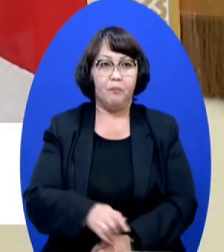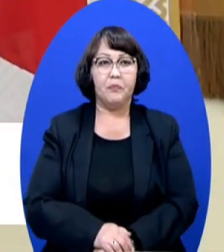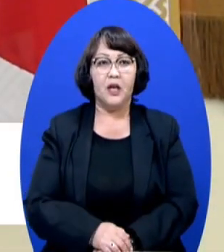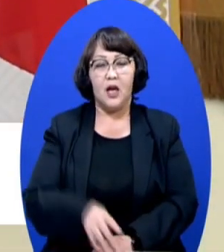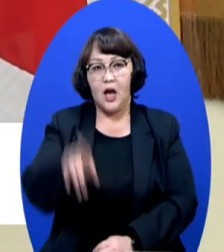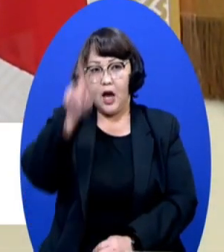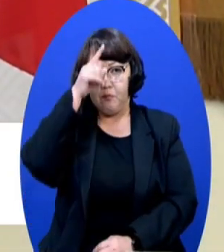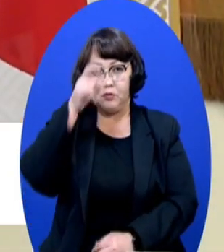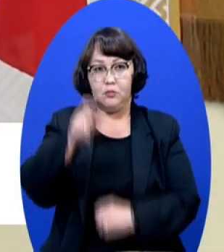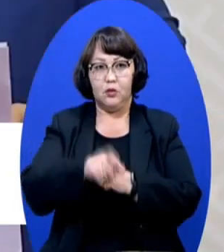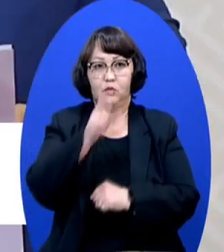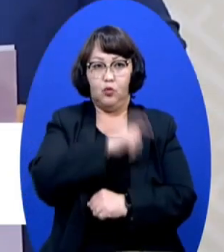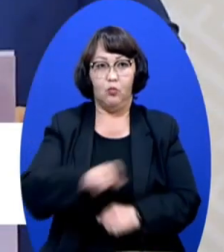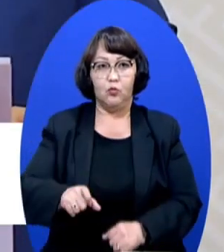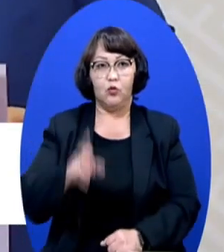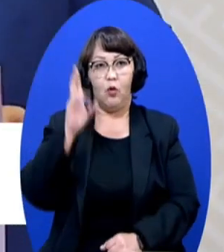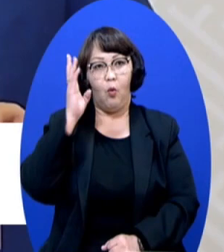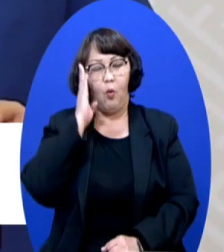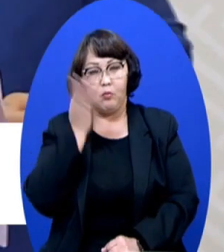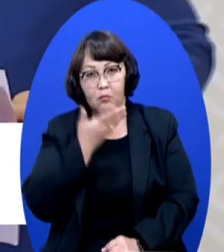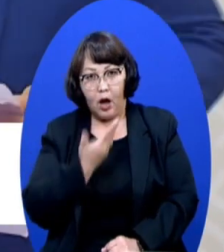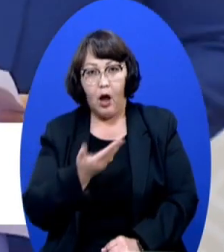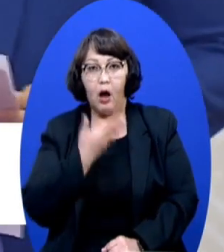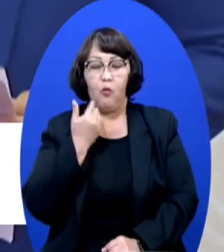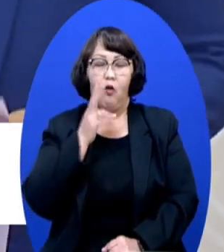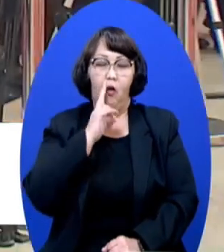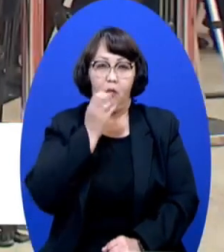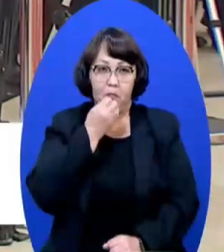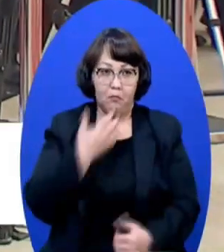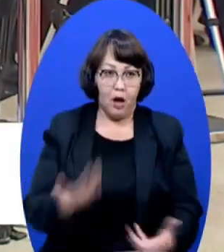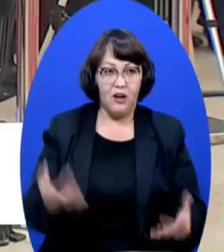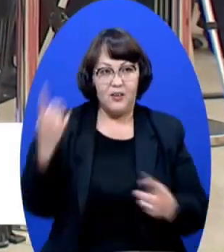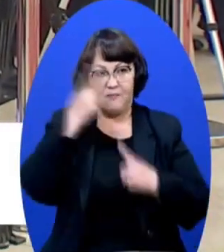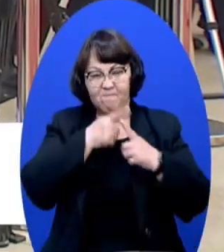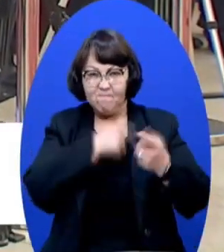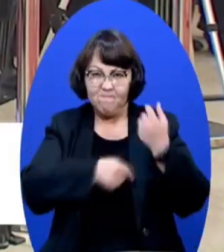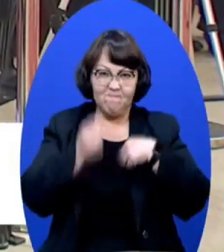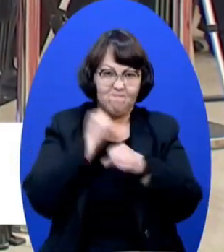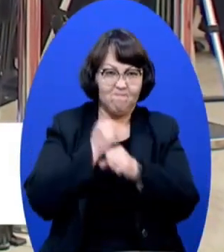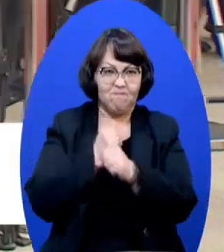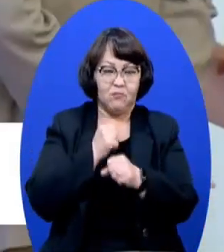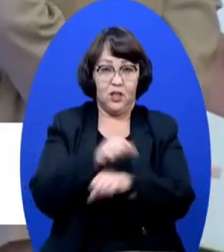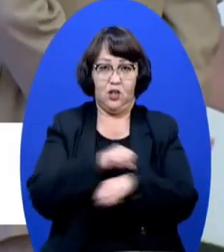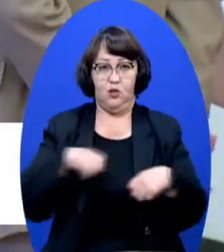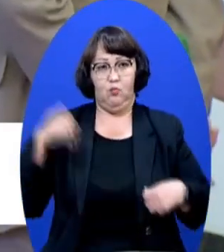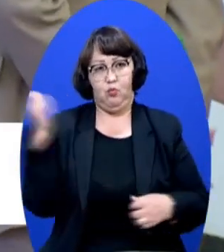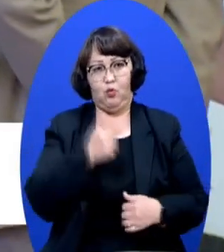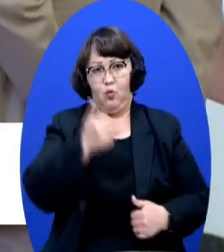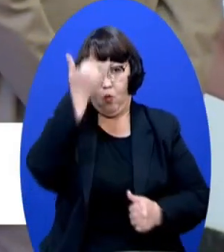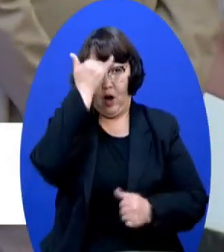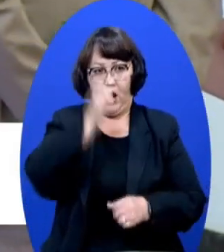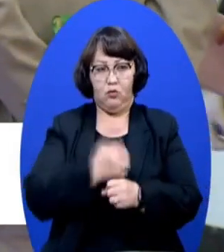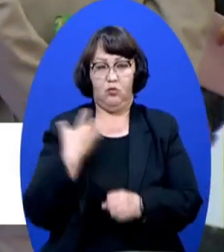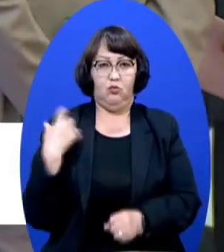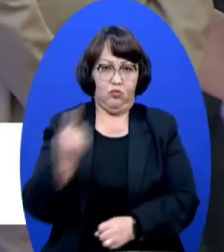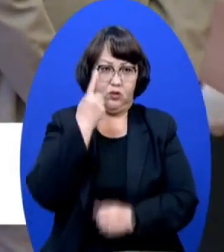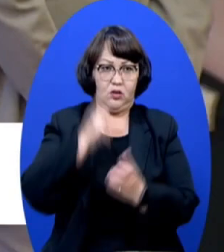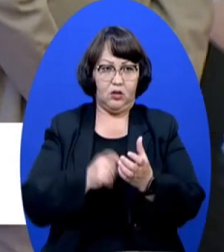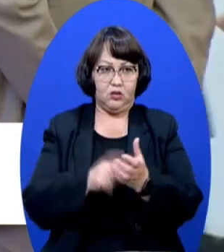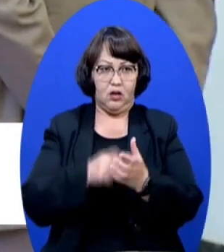Эмч мэрэгжилтнүүд нойр хоолойч умартан эрсдэлтэй нүүр тулж байна. Энэ үед иргэн бүр хариуцлагатай байхыг тэрээр уриалж байсан юм.